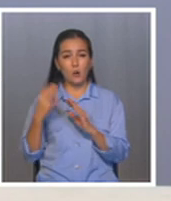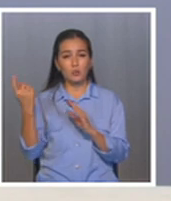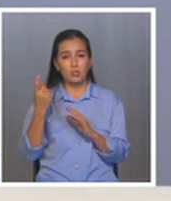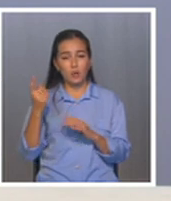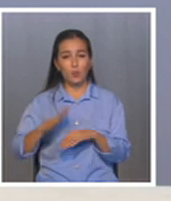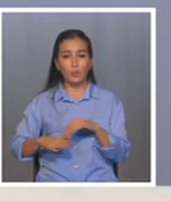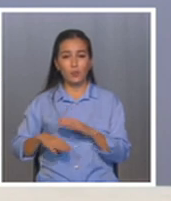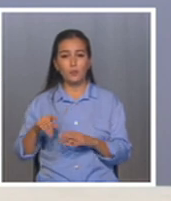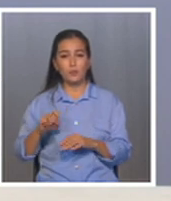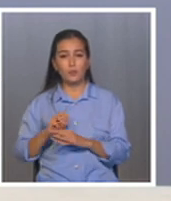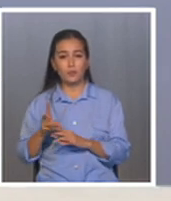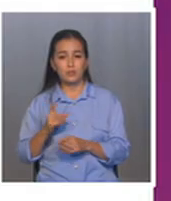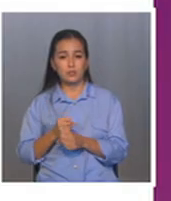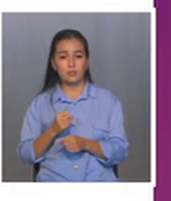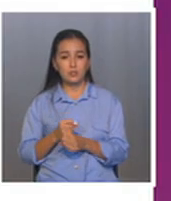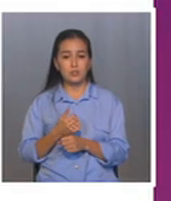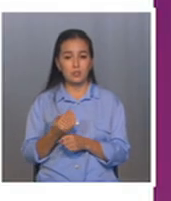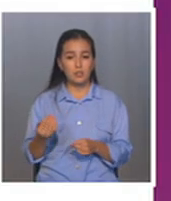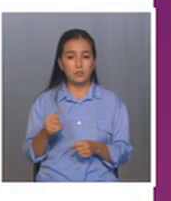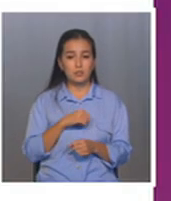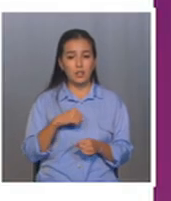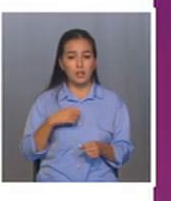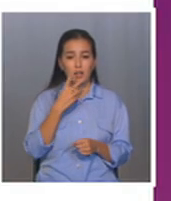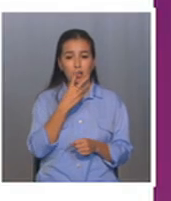орналасты. Өзіміз қарастырып отырғандай,